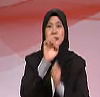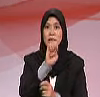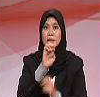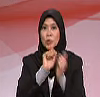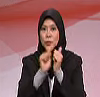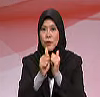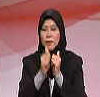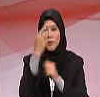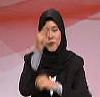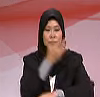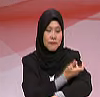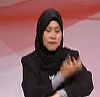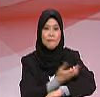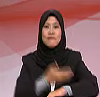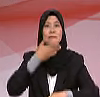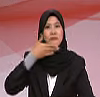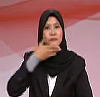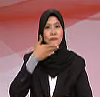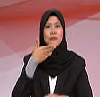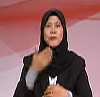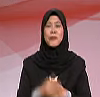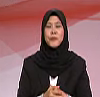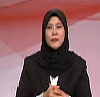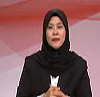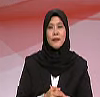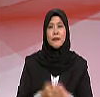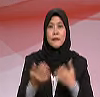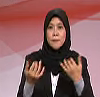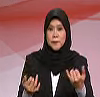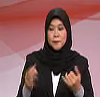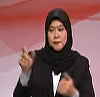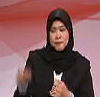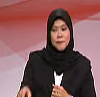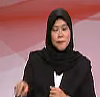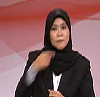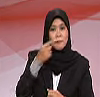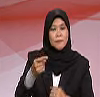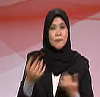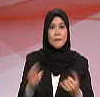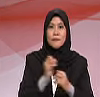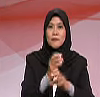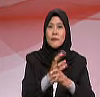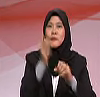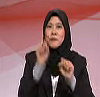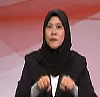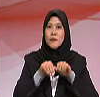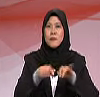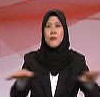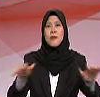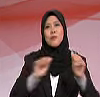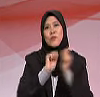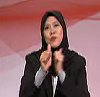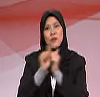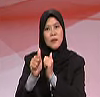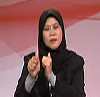dalam kalangan generasi muda. Menterinya Datu Elron Alfred Angin berkata, ia merupakan inisiatif untuk mengembangkan sukan